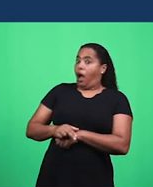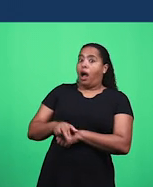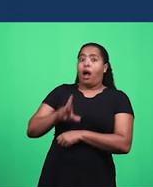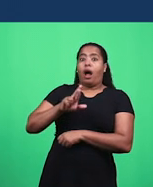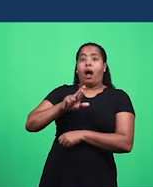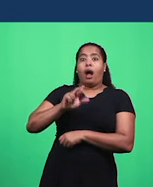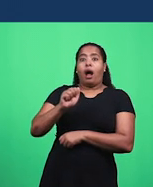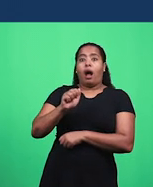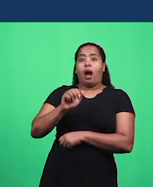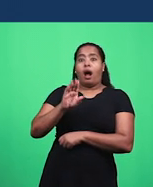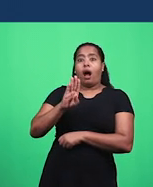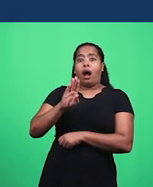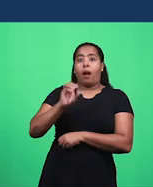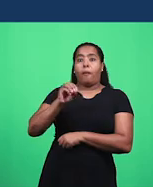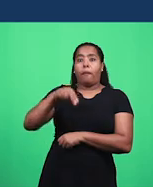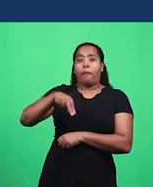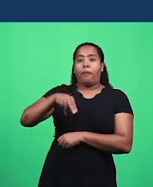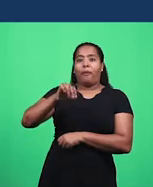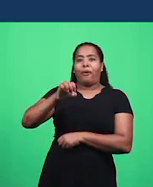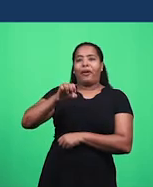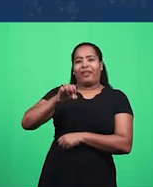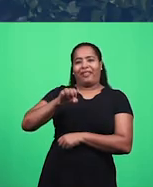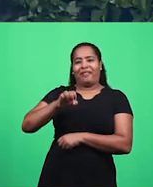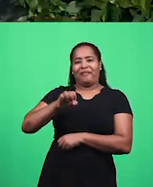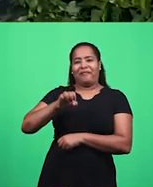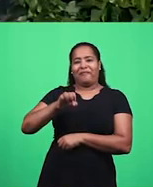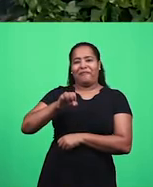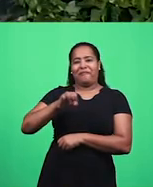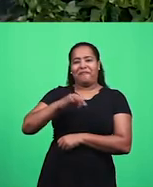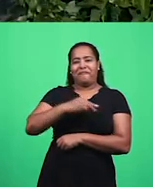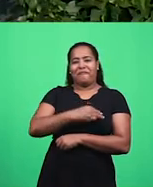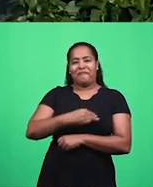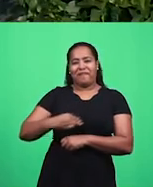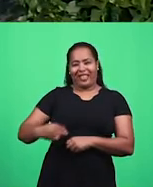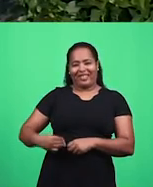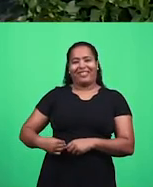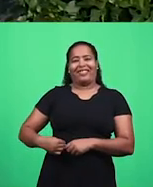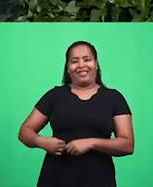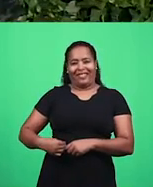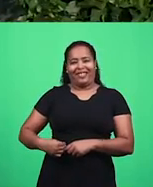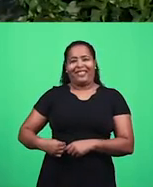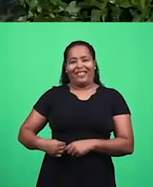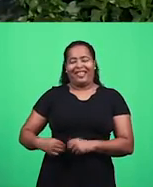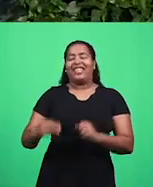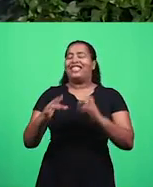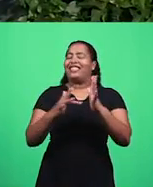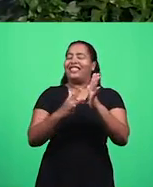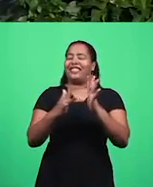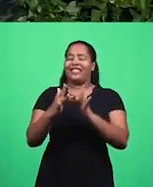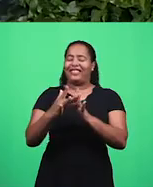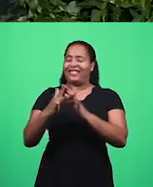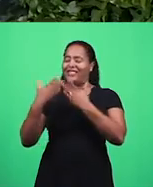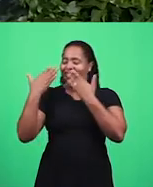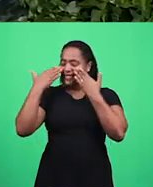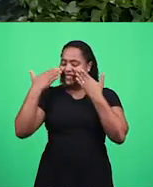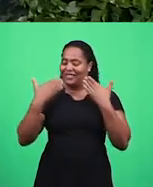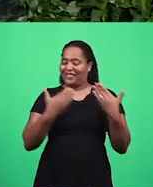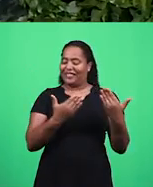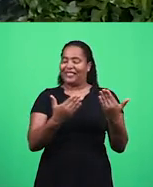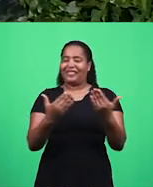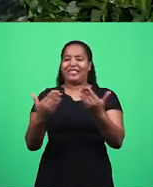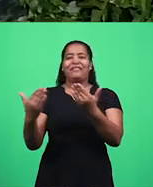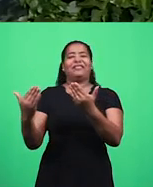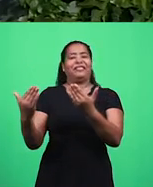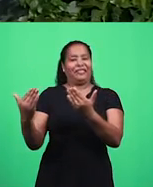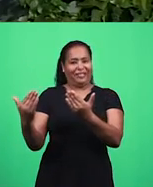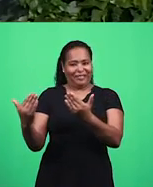назвал, она сразу сказала «Равуни». Она сразу поняла, что это Иисус.